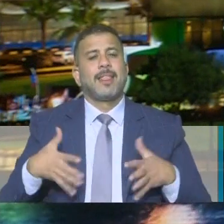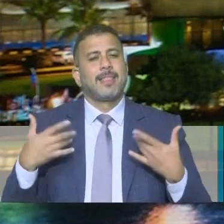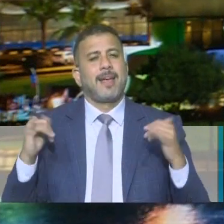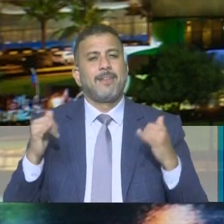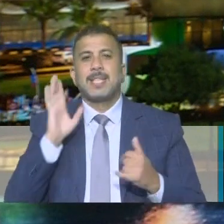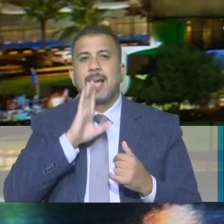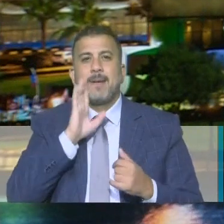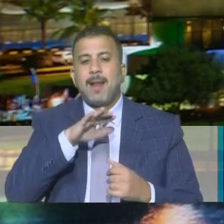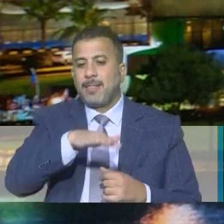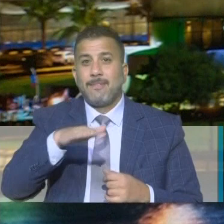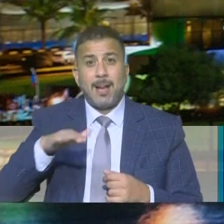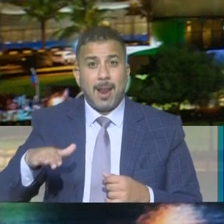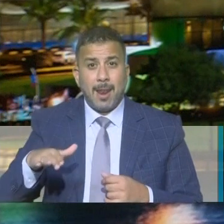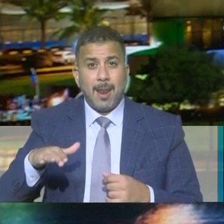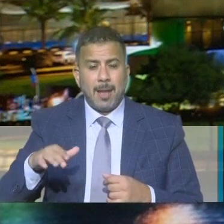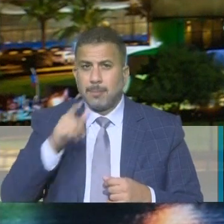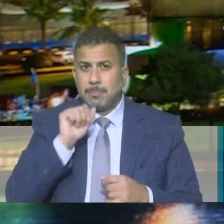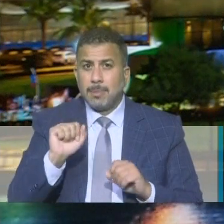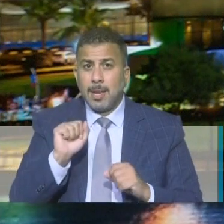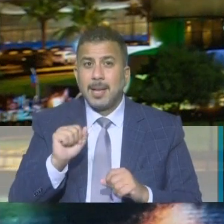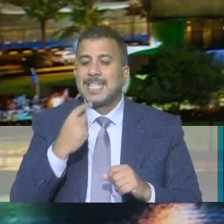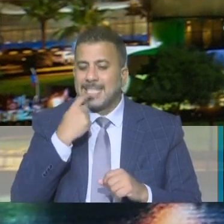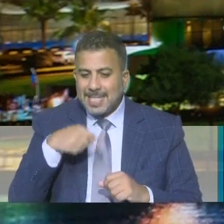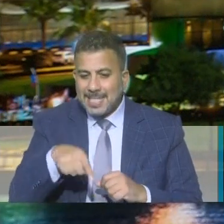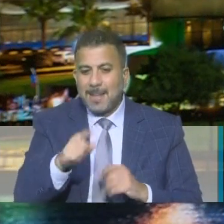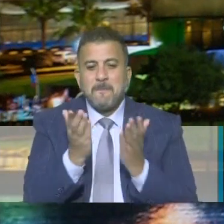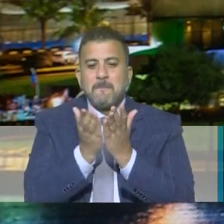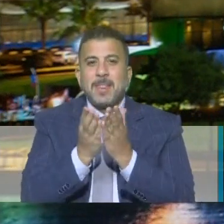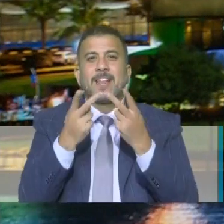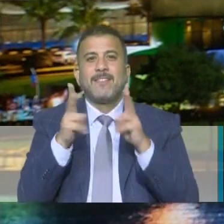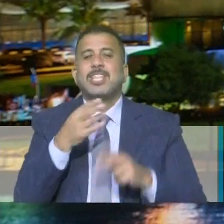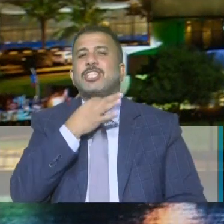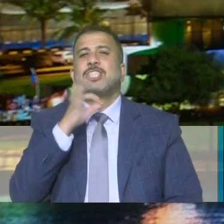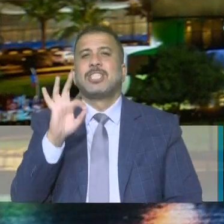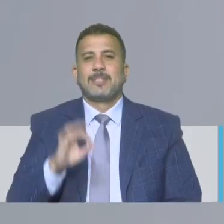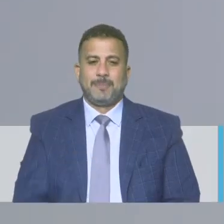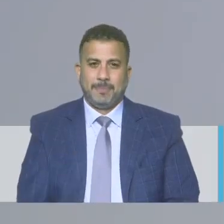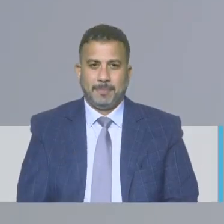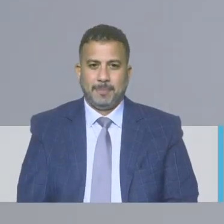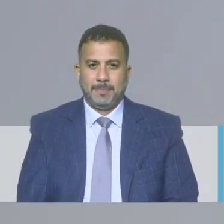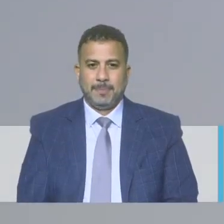ترفيهية وتعليمية للأطفال تهيئهم لاستقبال العام الدراسي الجديد.